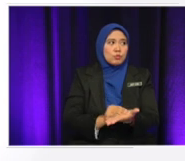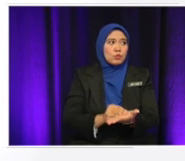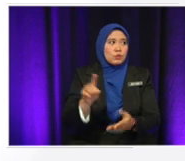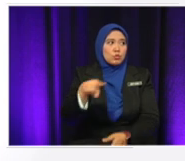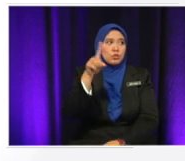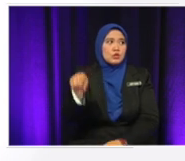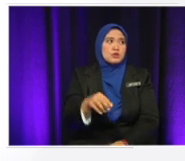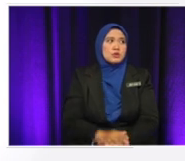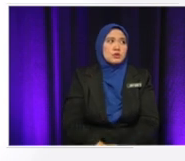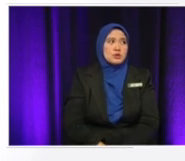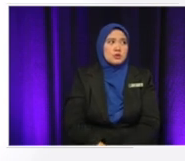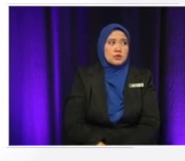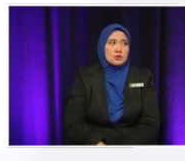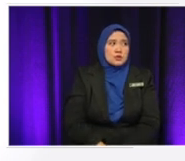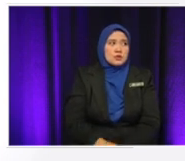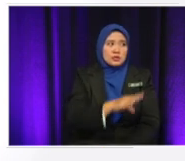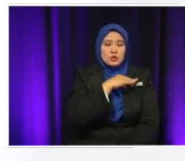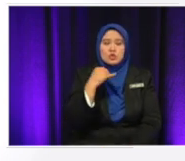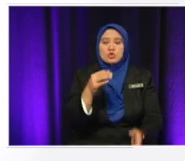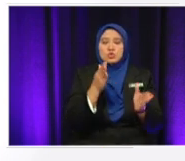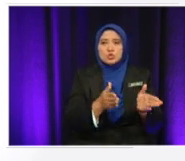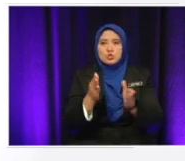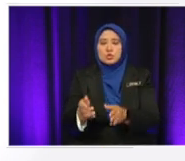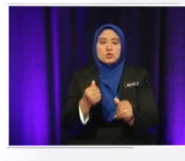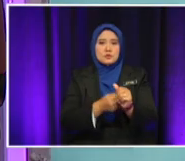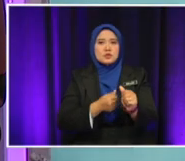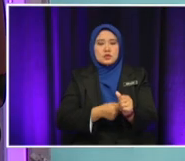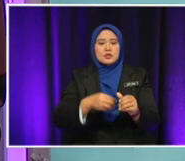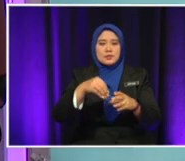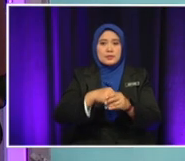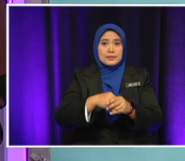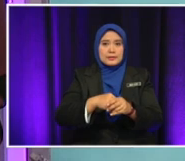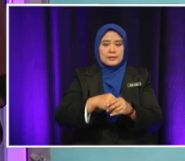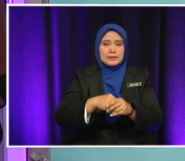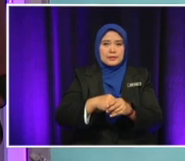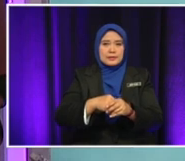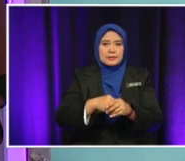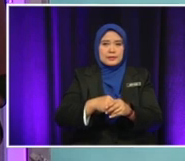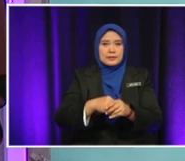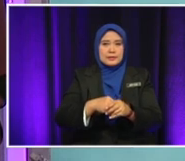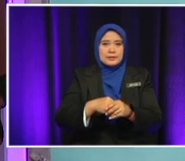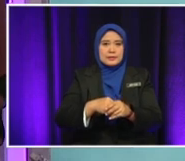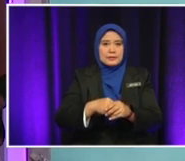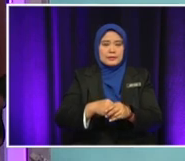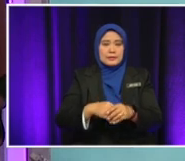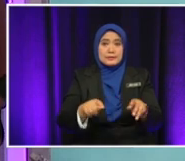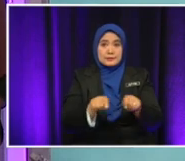pilih menu modifie combine dan punch Oke macam soal yang tadi yang pertama